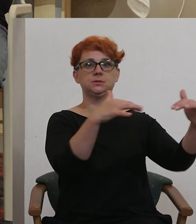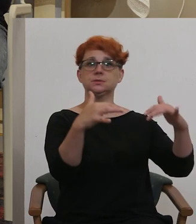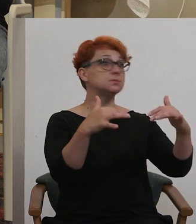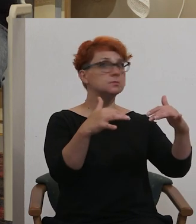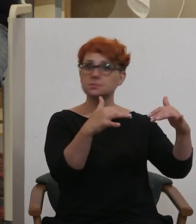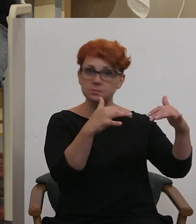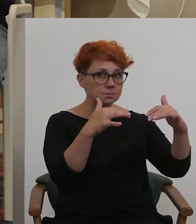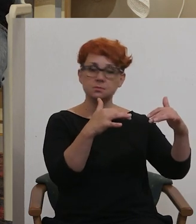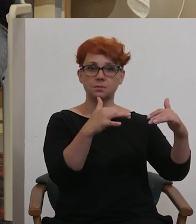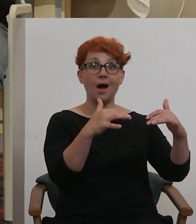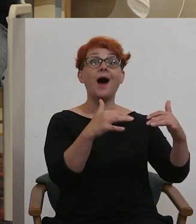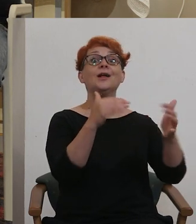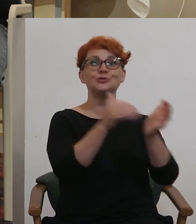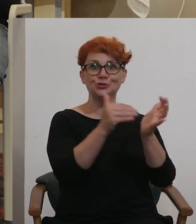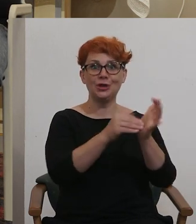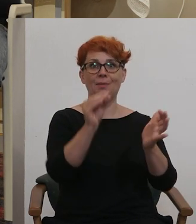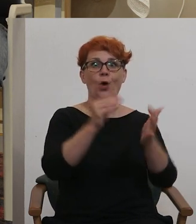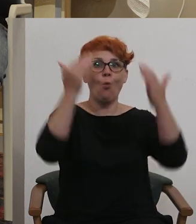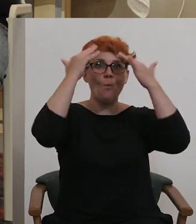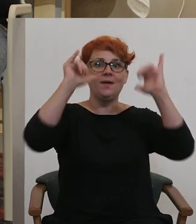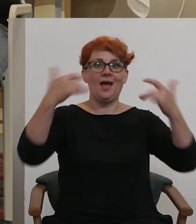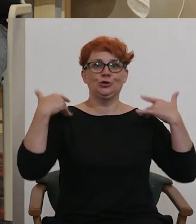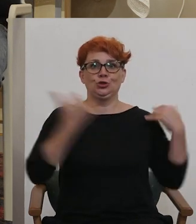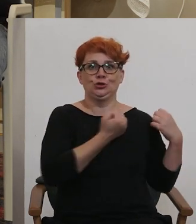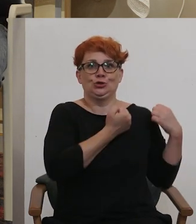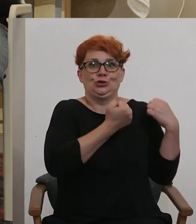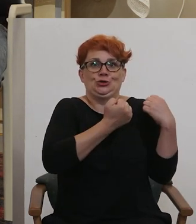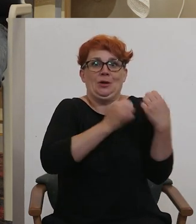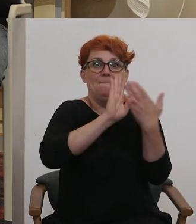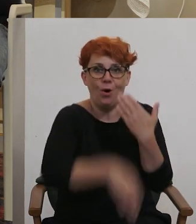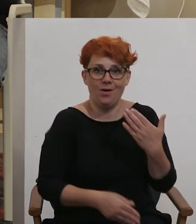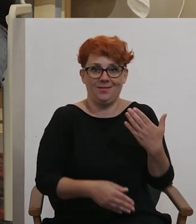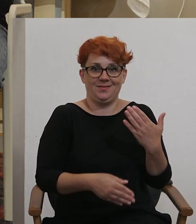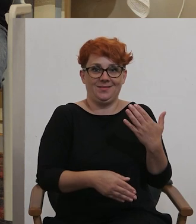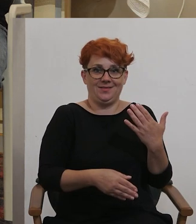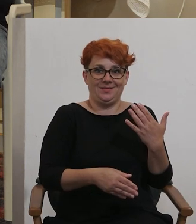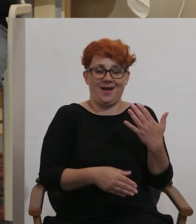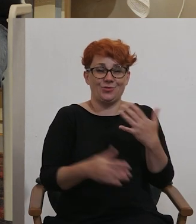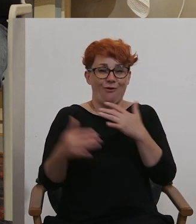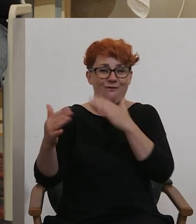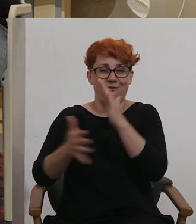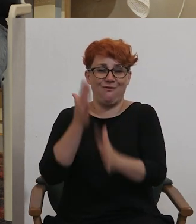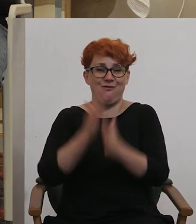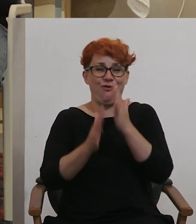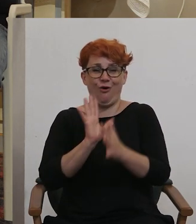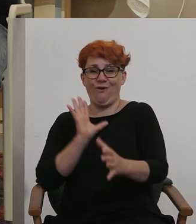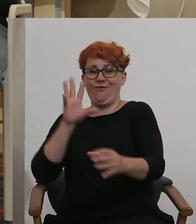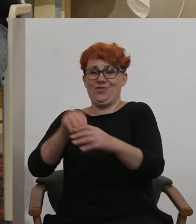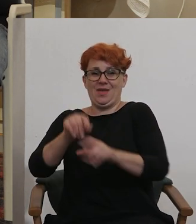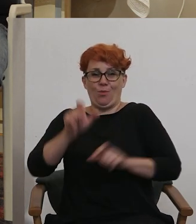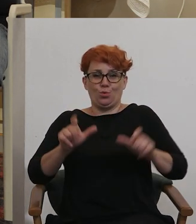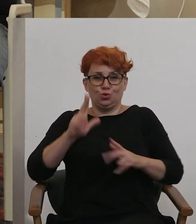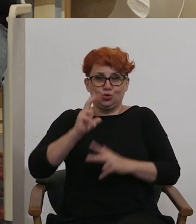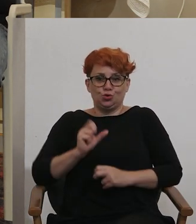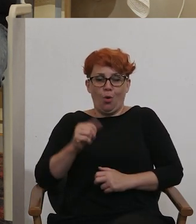go przeżyć. A front wschodni, wojna totalna, w jakiej wzięli udział ci żołnierze,